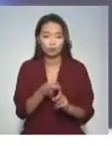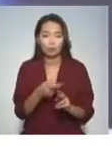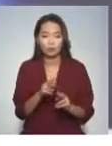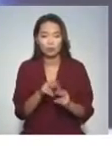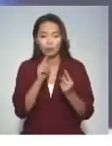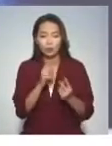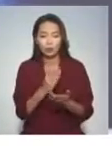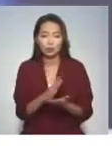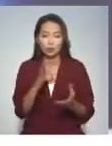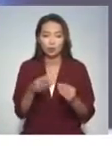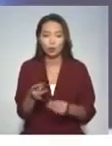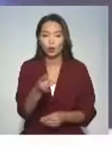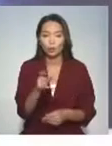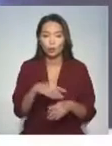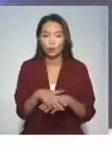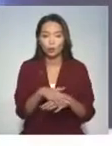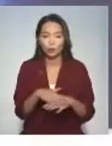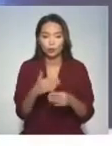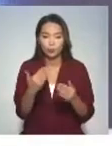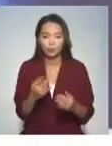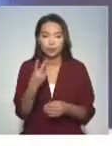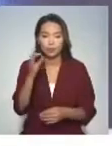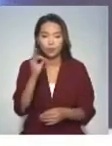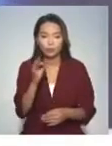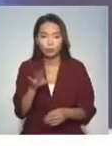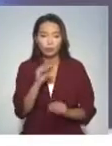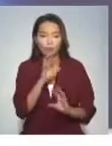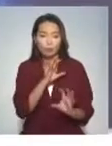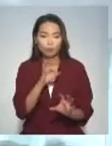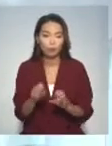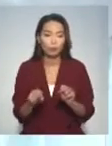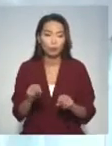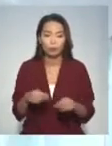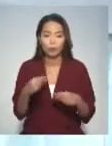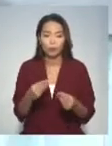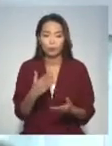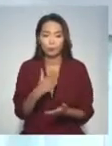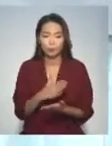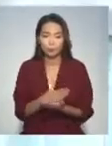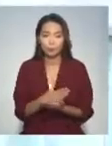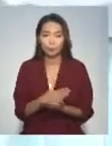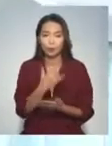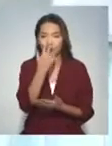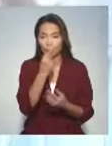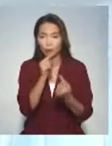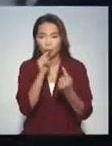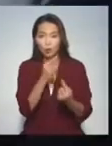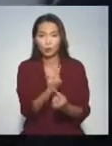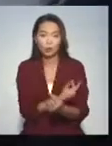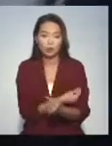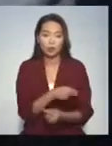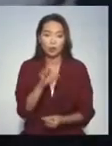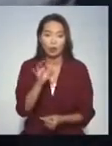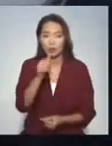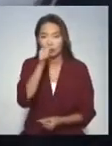жалпы республикада халқының 12% қамтуға мүмкіндік береді. Тұмауға қарсы егу қазан айында